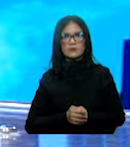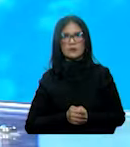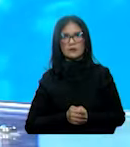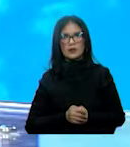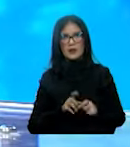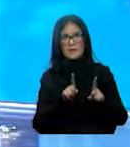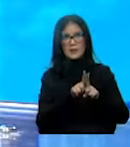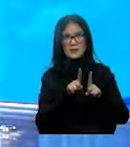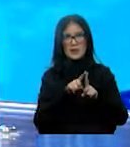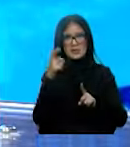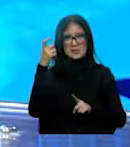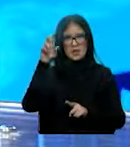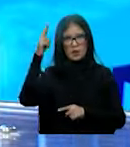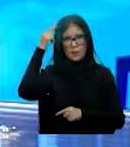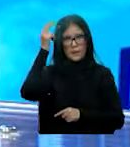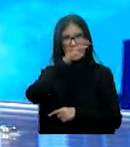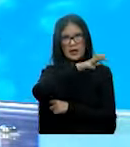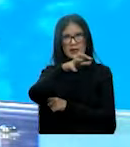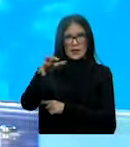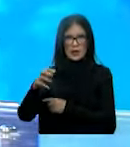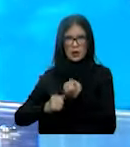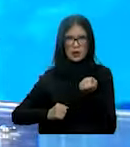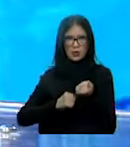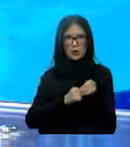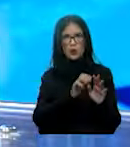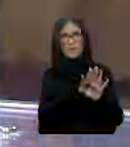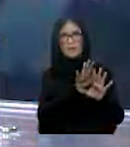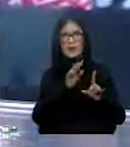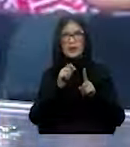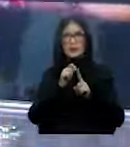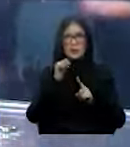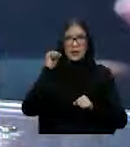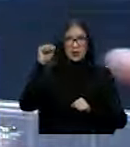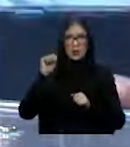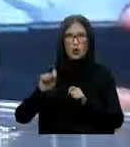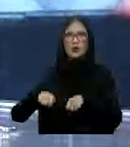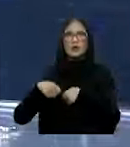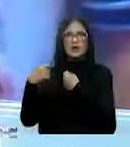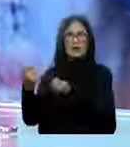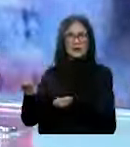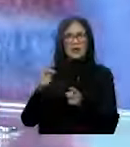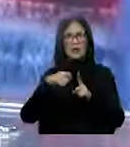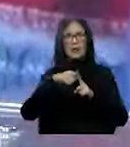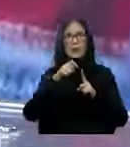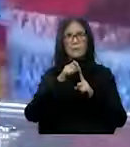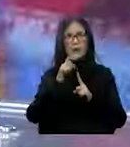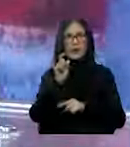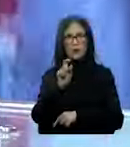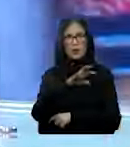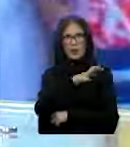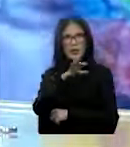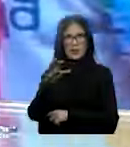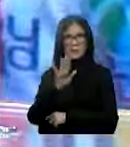Pemirsa, pasangan bakal calon kepala daerah yang diusung oleh dan juga didukung oleh Partai Perindo ini telah mendaftarkan diri ke KPU